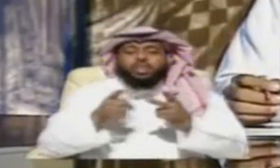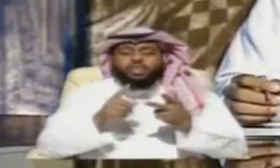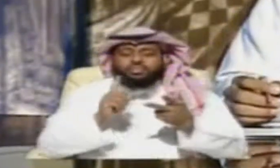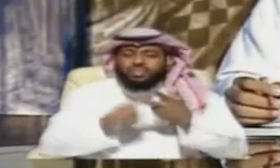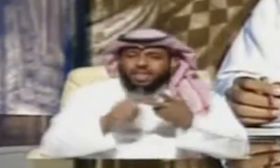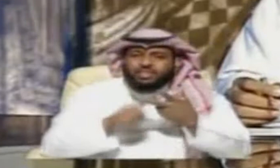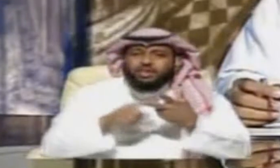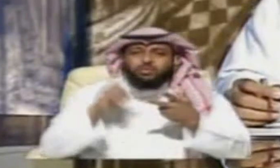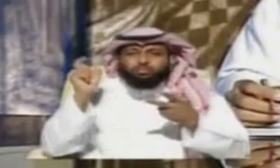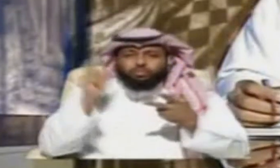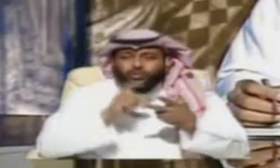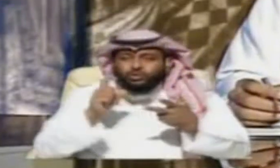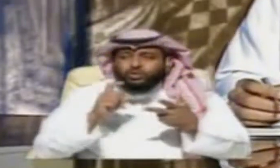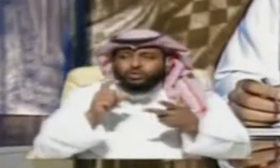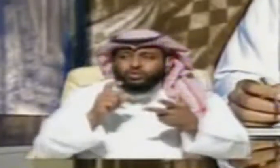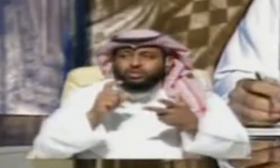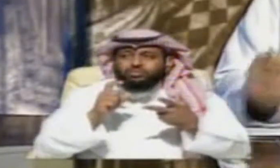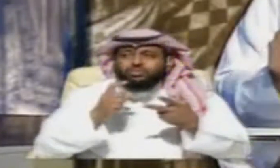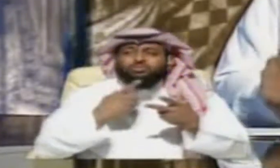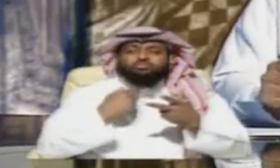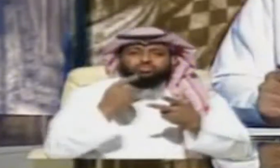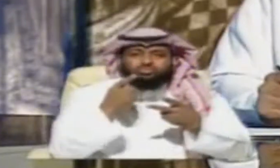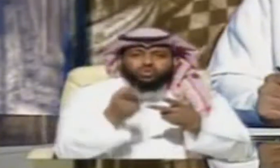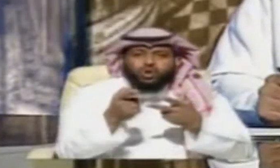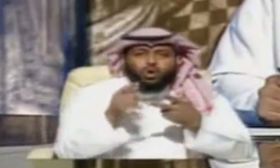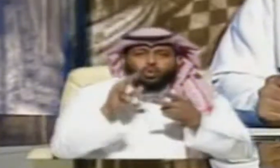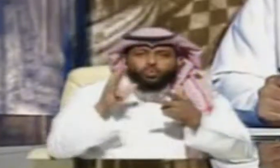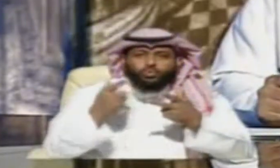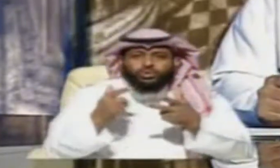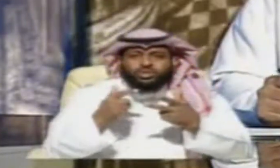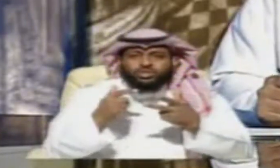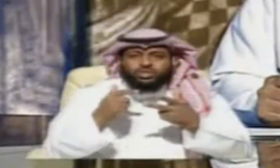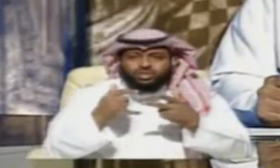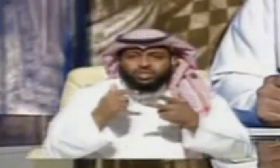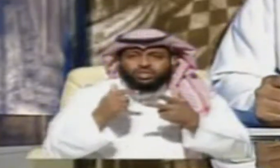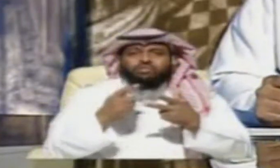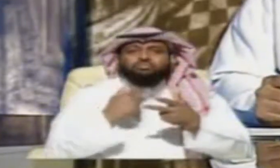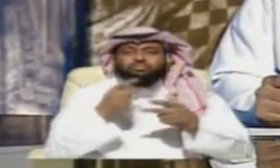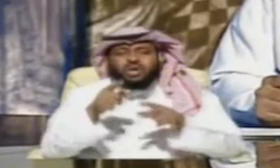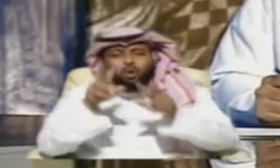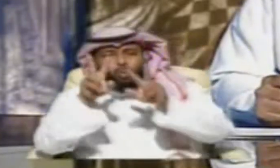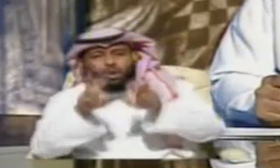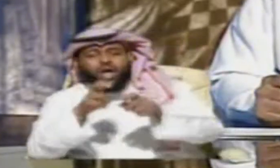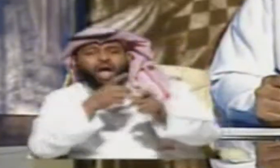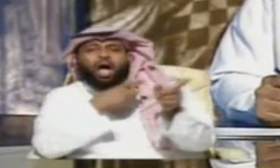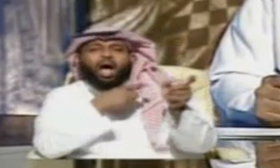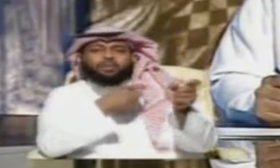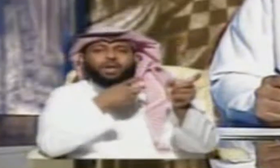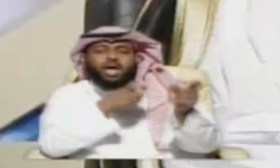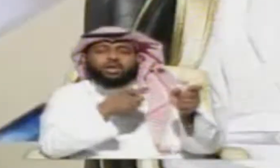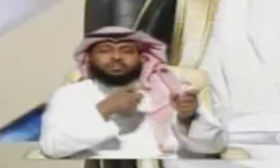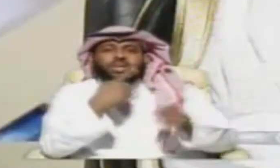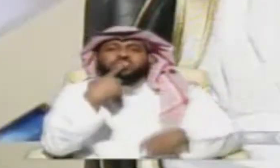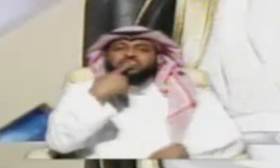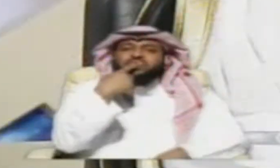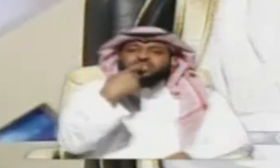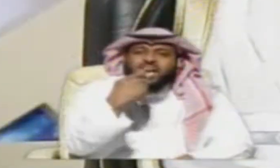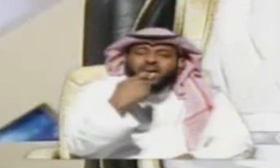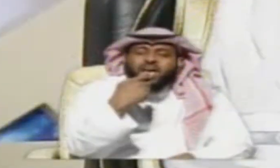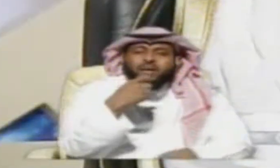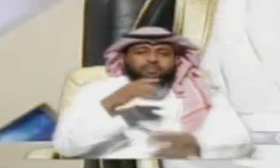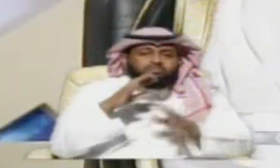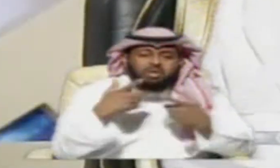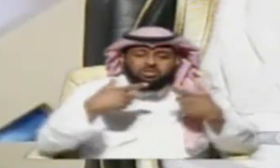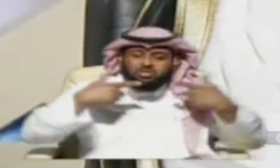من يملك أن يضغط بشكل كبير لإيقاف هذه الحرب، لإيقاف هذا